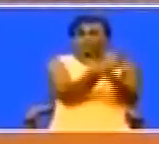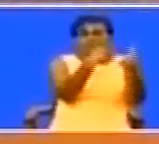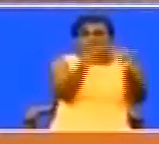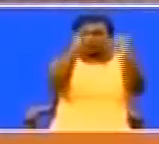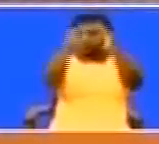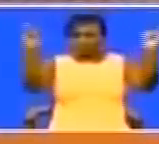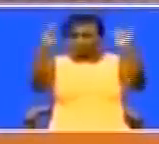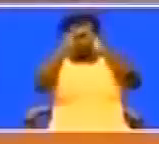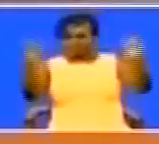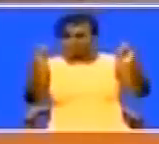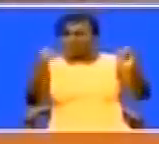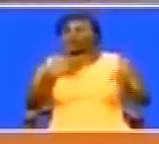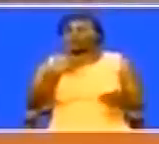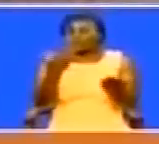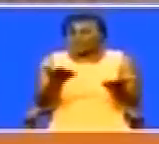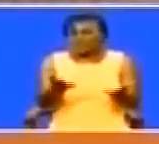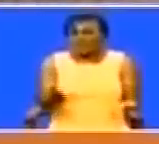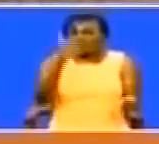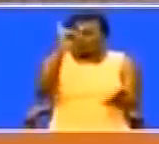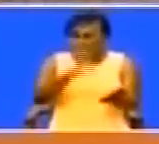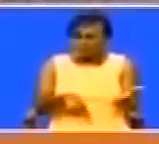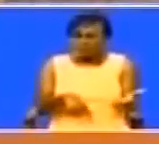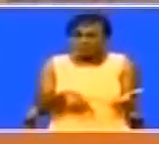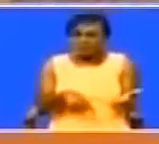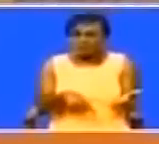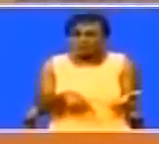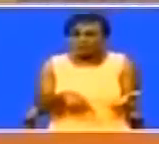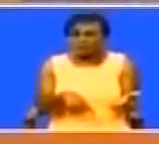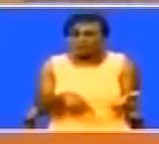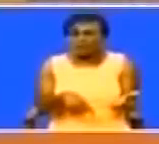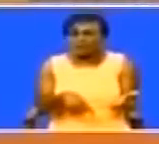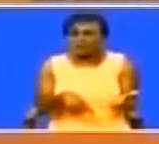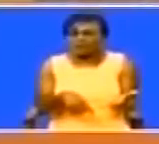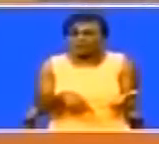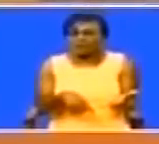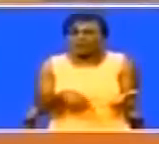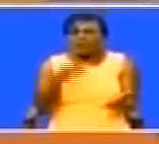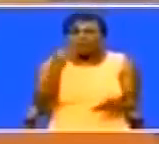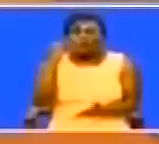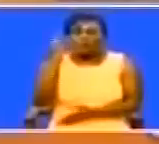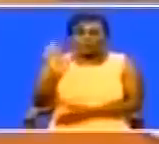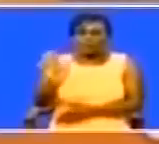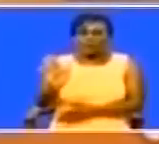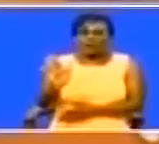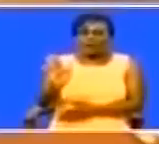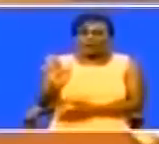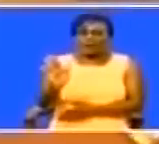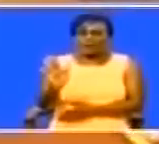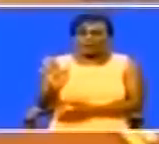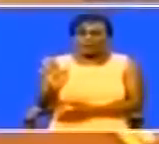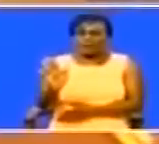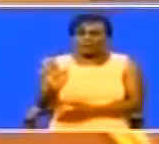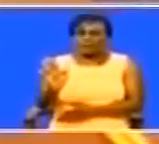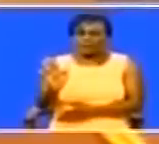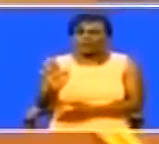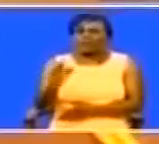humu nchini. Anachokitaka kwa hivi sasa mzee Daudi, kama anavyojulikana na wengi huko nyumbani kwake Kieni Mashariki, ni